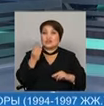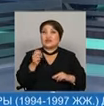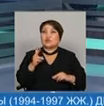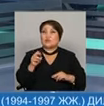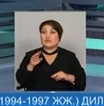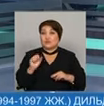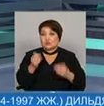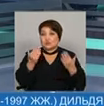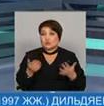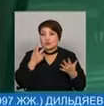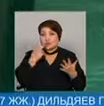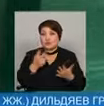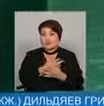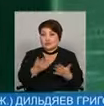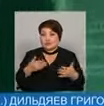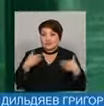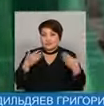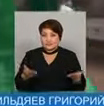көретіндеріңіз.